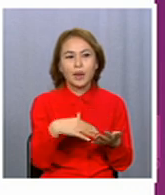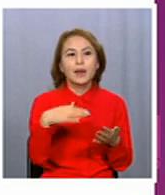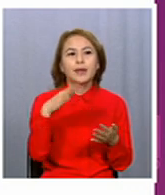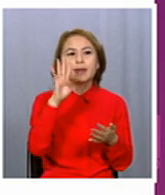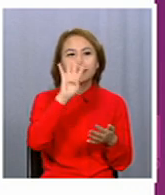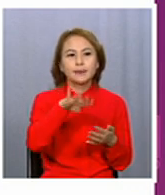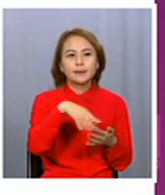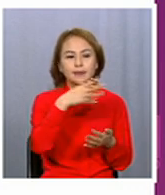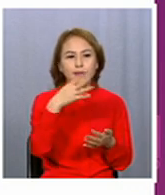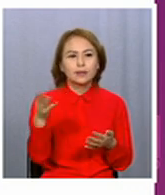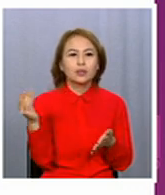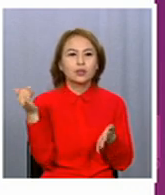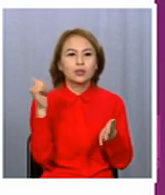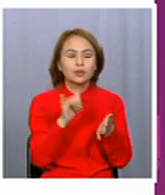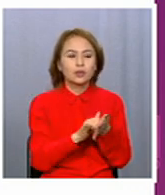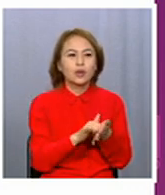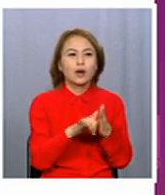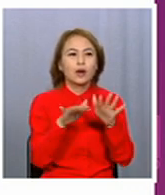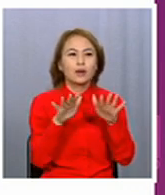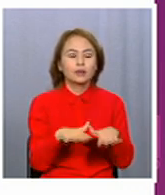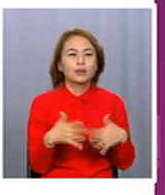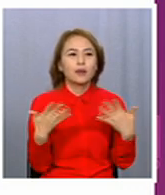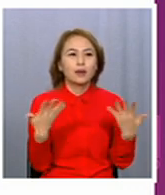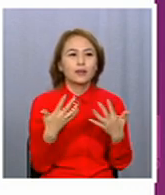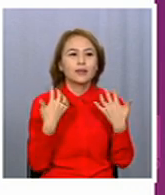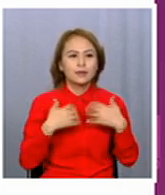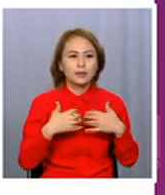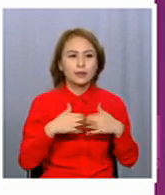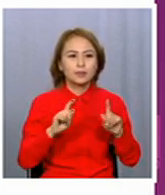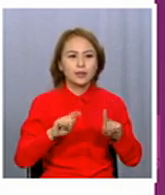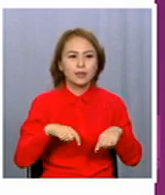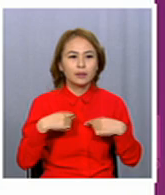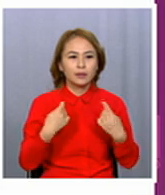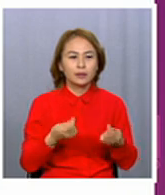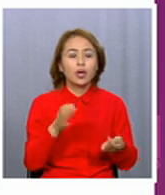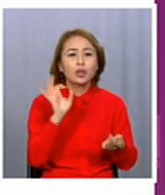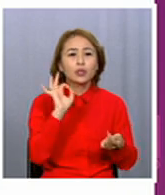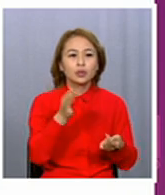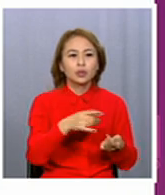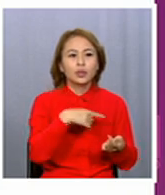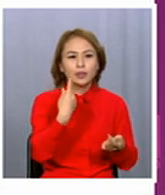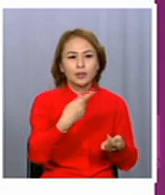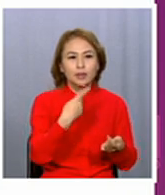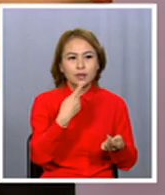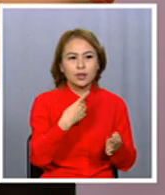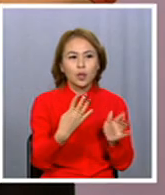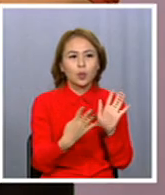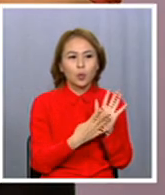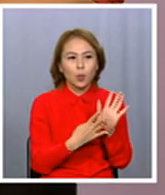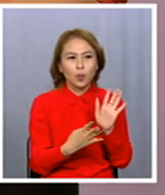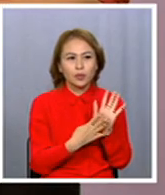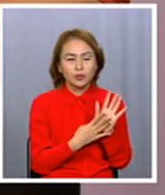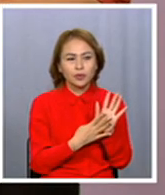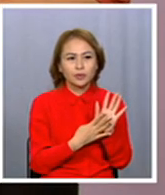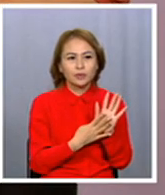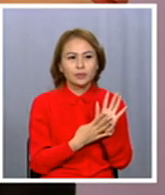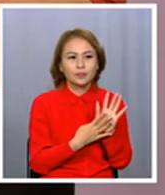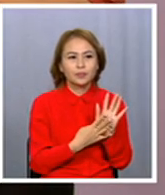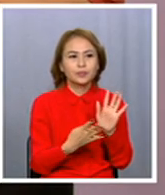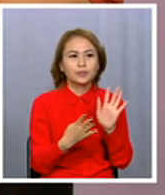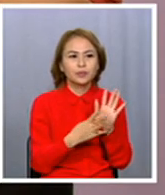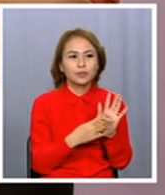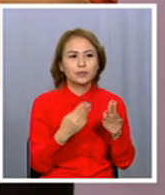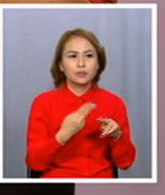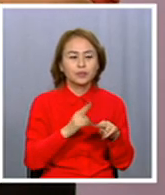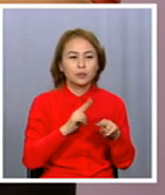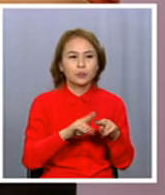жүзім орналасқан қатарда қандай сан берілген? Дұрыс айтасындар, 9. Енді мәні 9-ға тең болатын